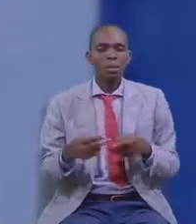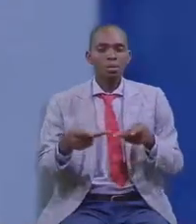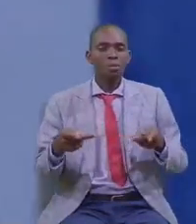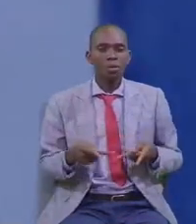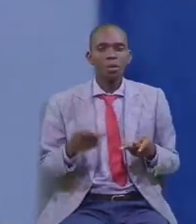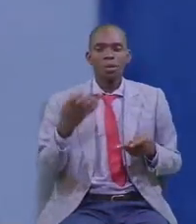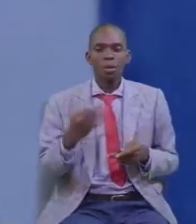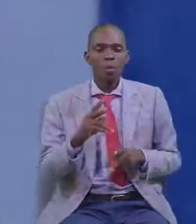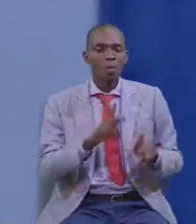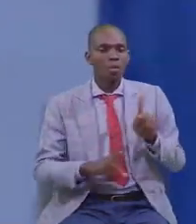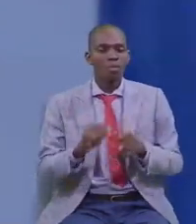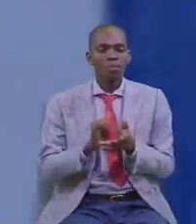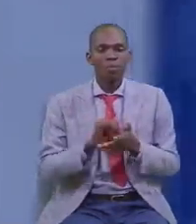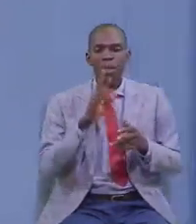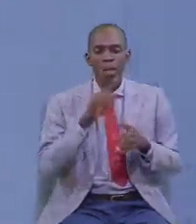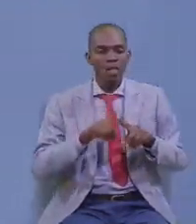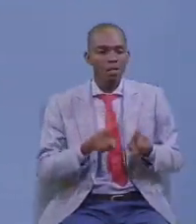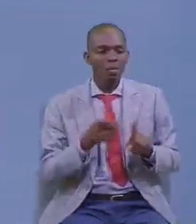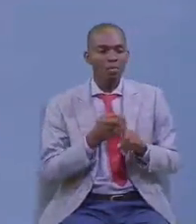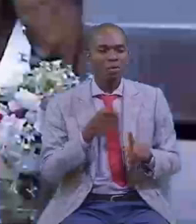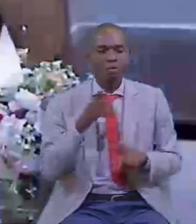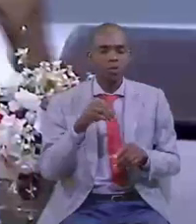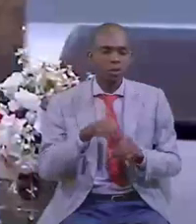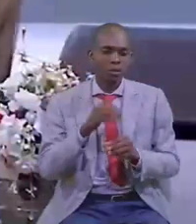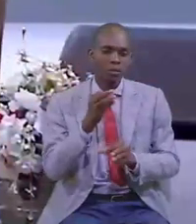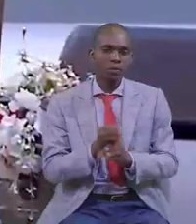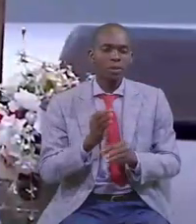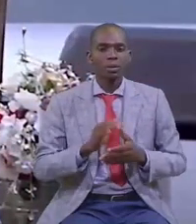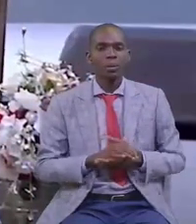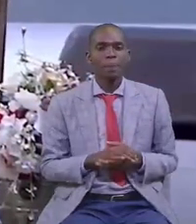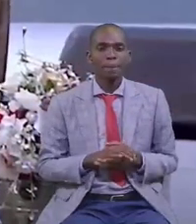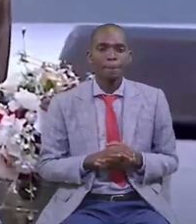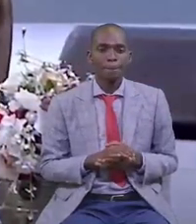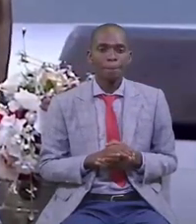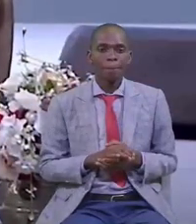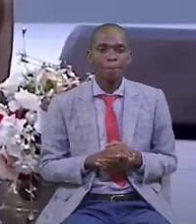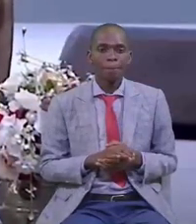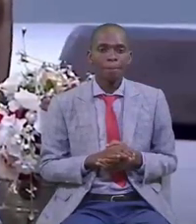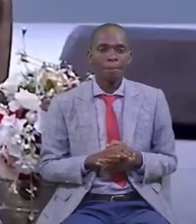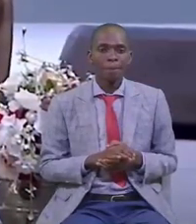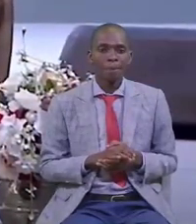Tu es dans marche, tu travailles dans le même bureau que des gens qui ont la foi différente que toi.